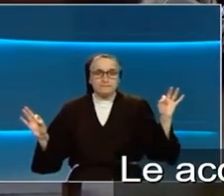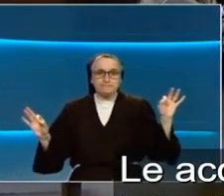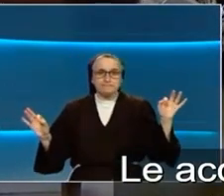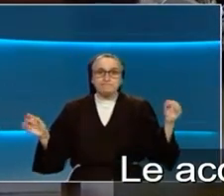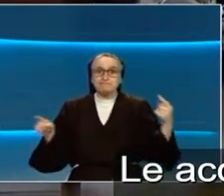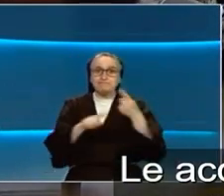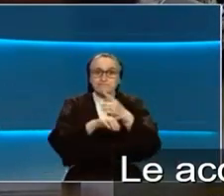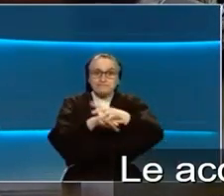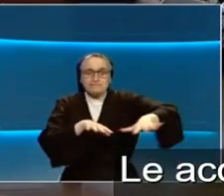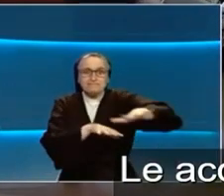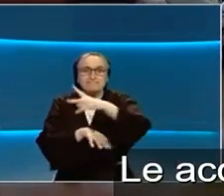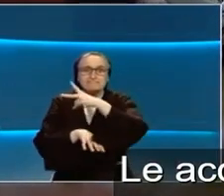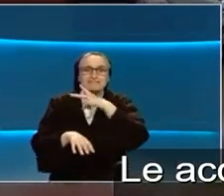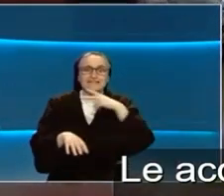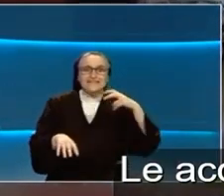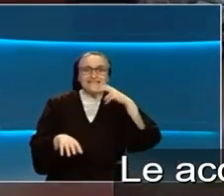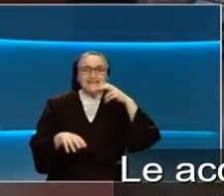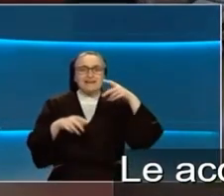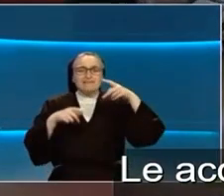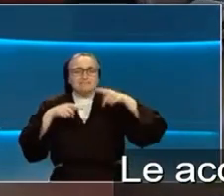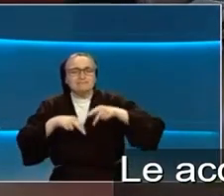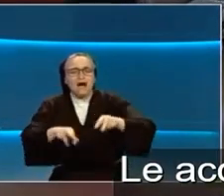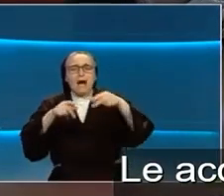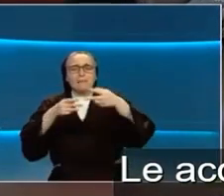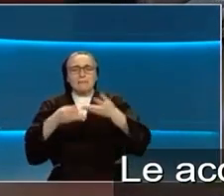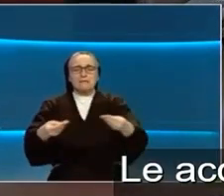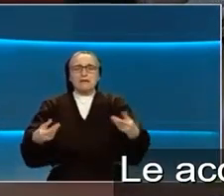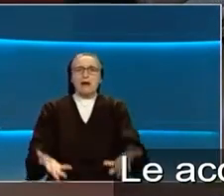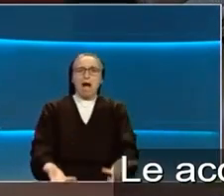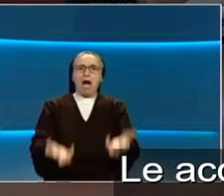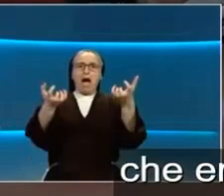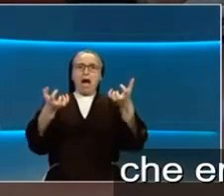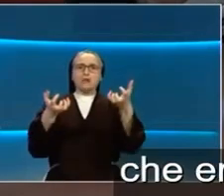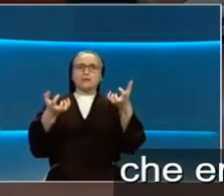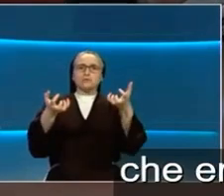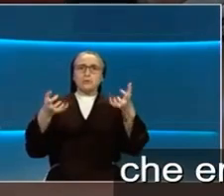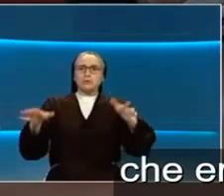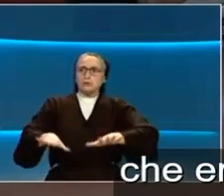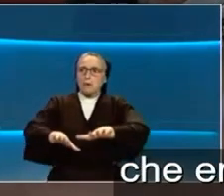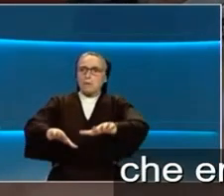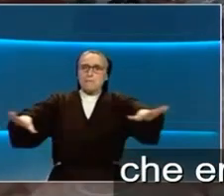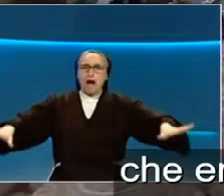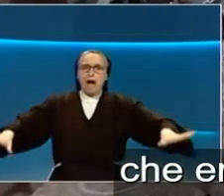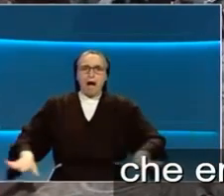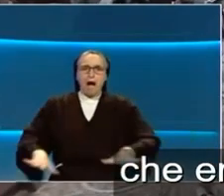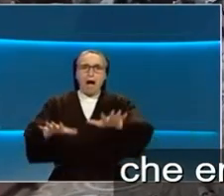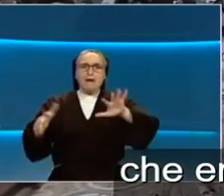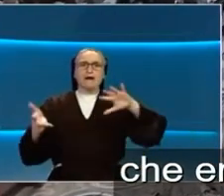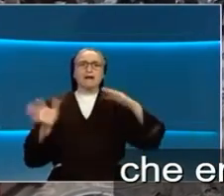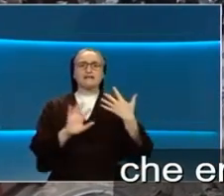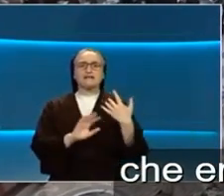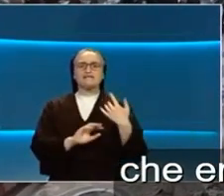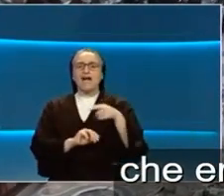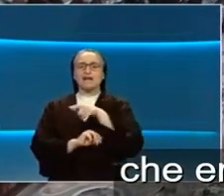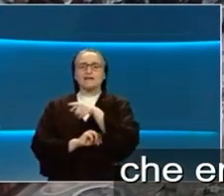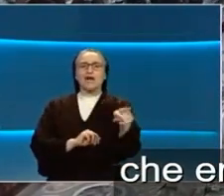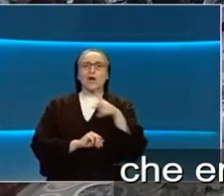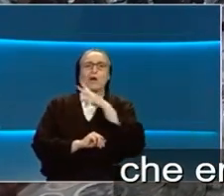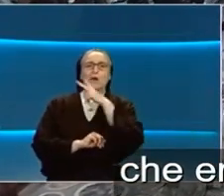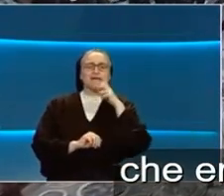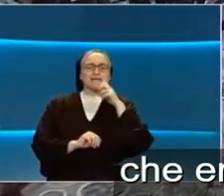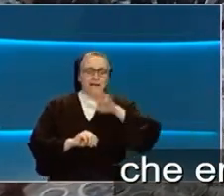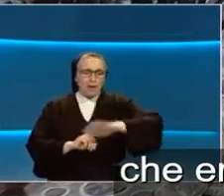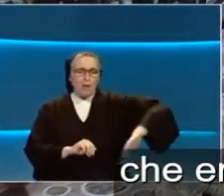Invece gli israeliti avevano camminato sull'asciutto in mezzo al mare, mentre le acque erano per loro un